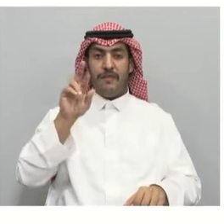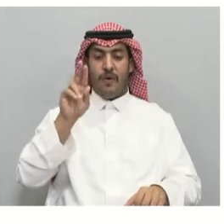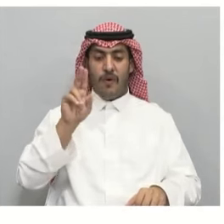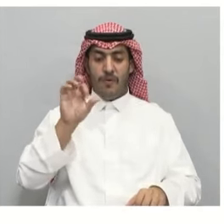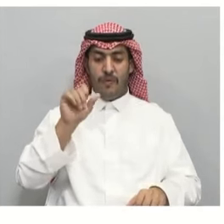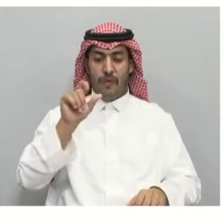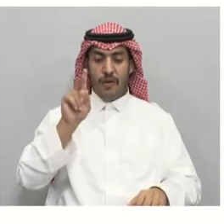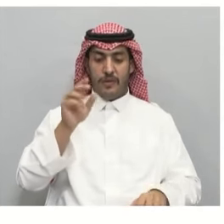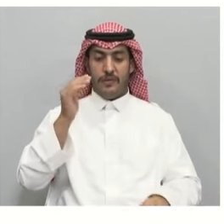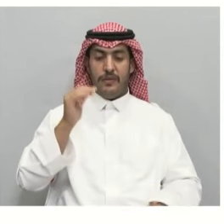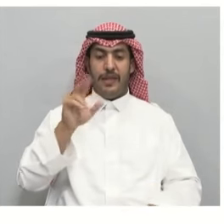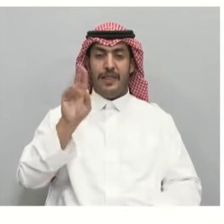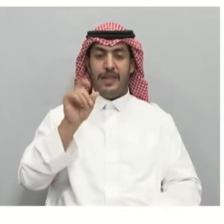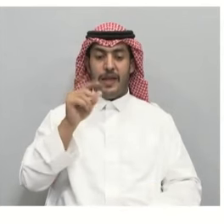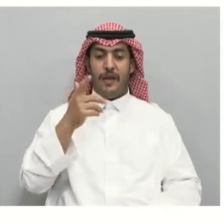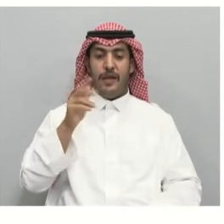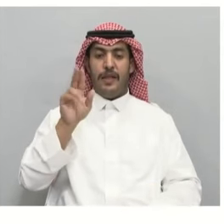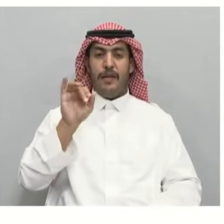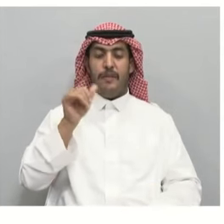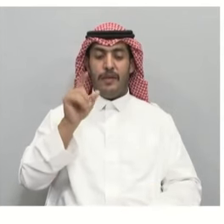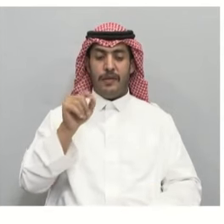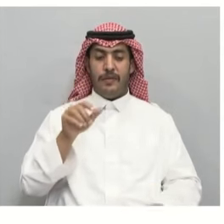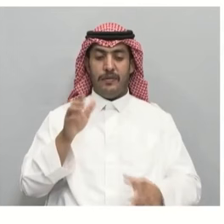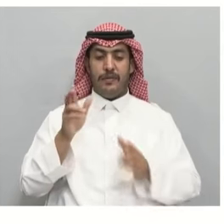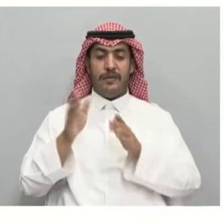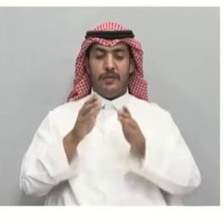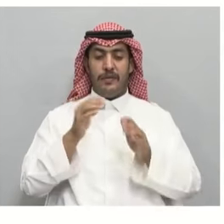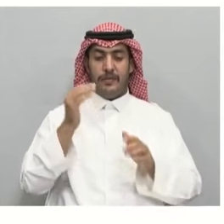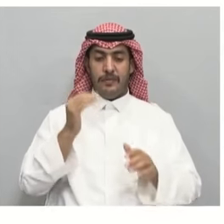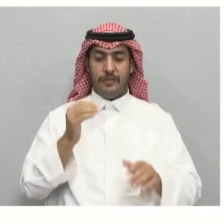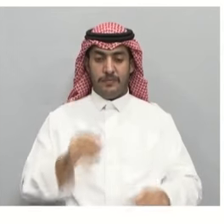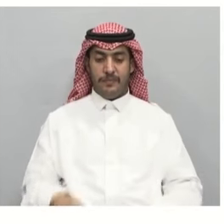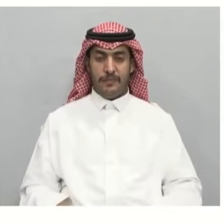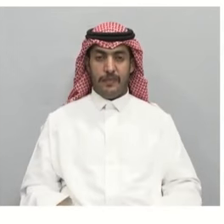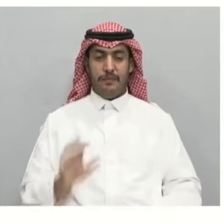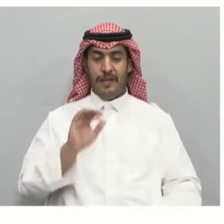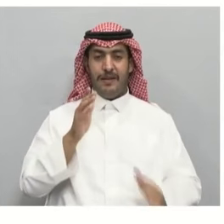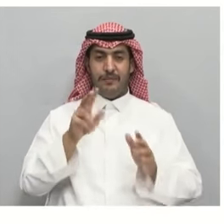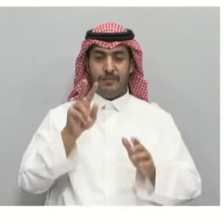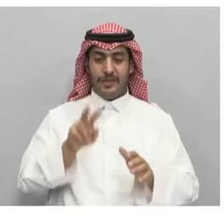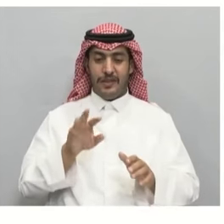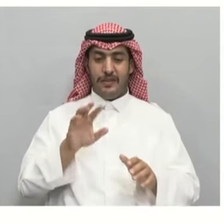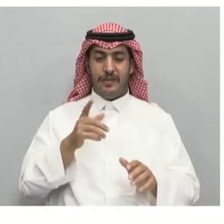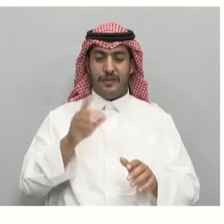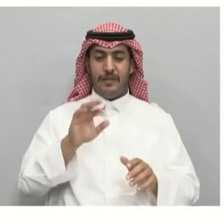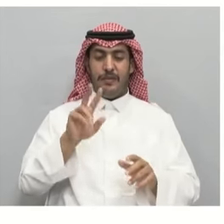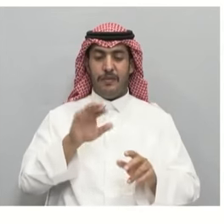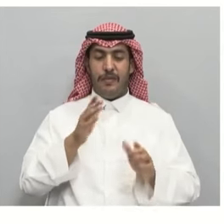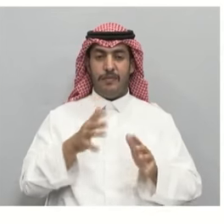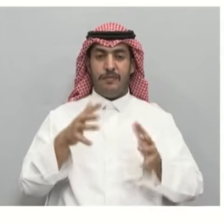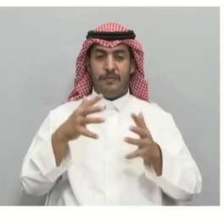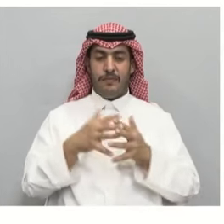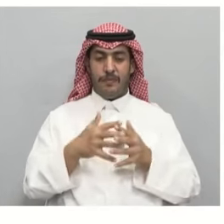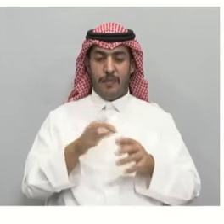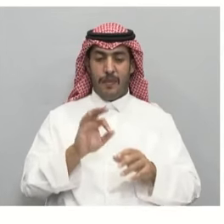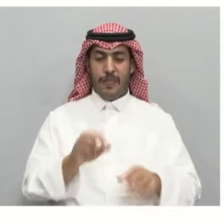والتيار يقاس بوحده الامبير لجهازين كهربائيين هما المذياع مثل ما تكلمنا وايضا مشغل الاقراص المدمجه